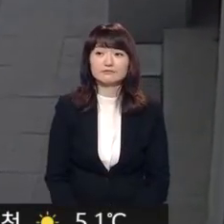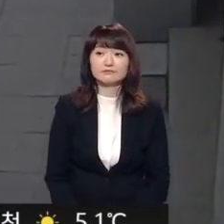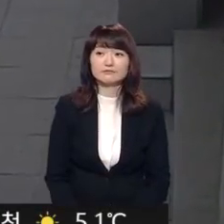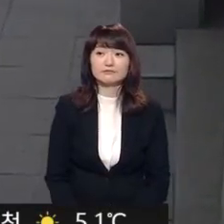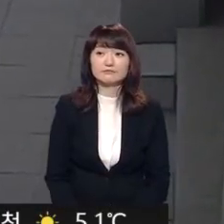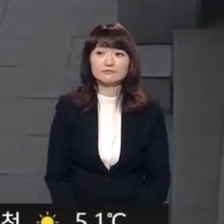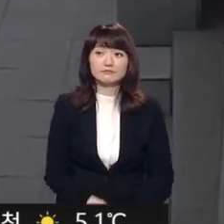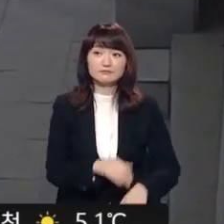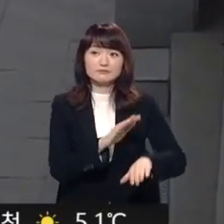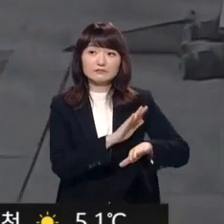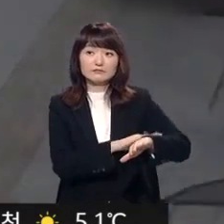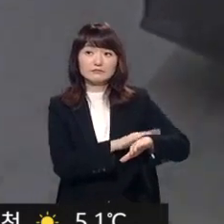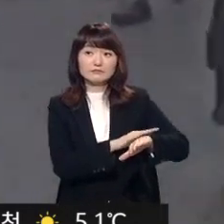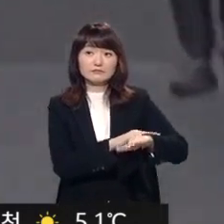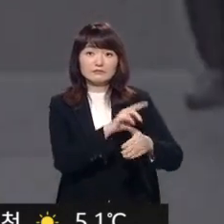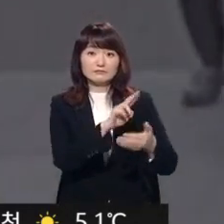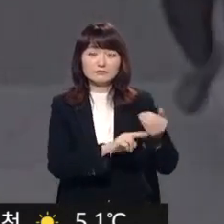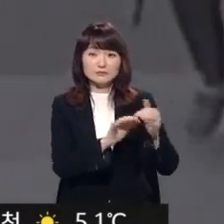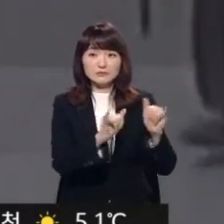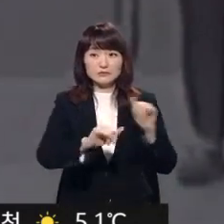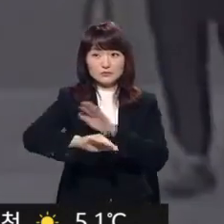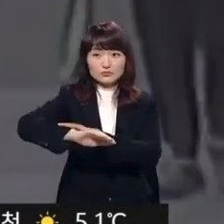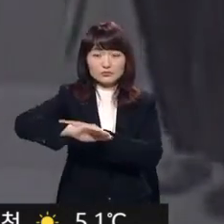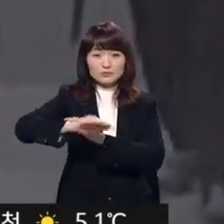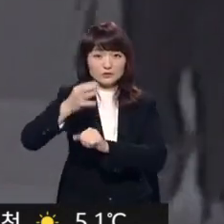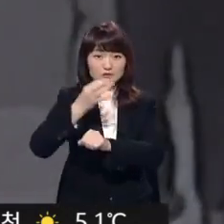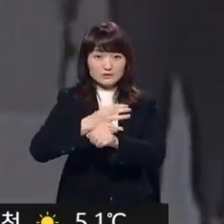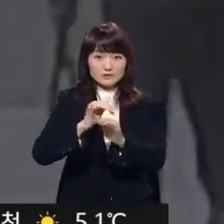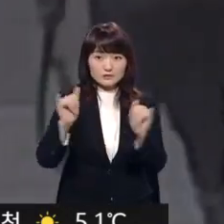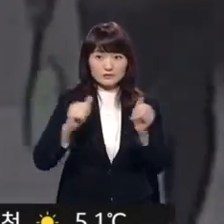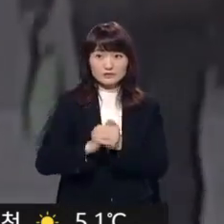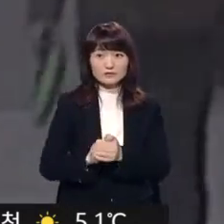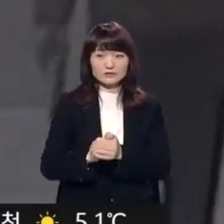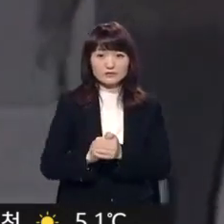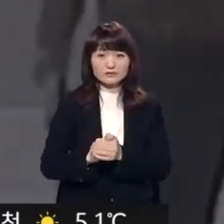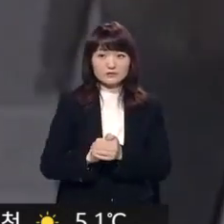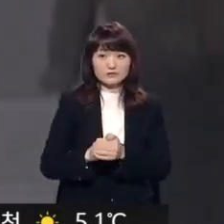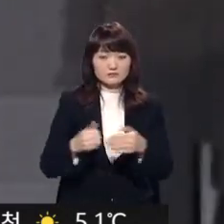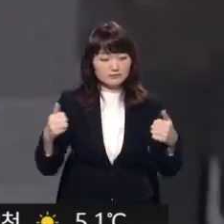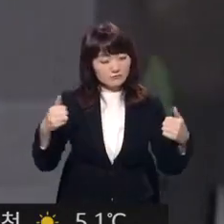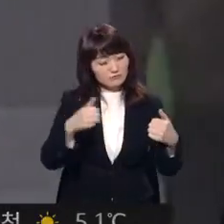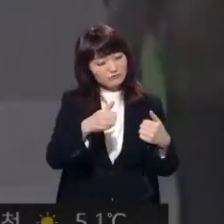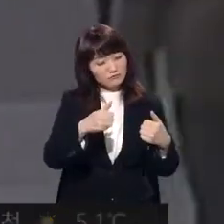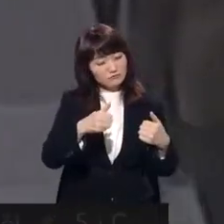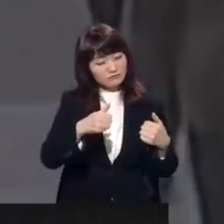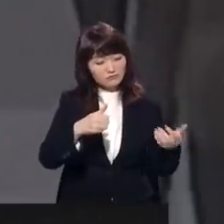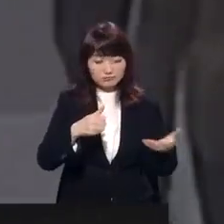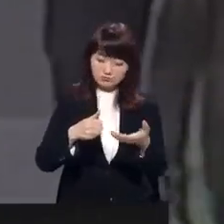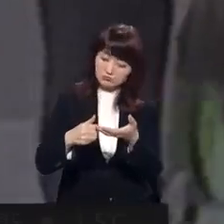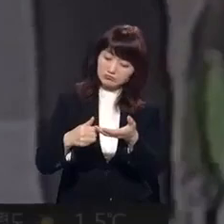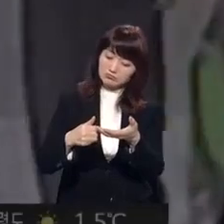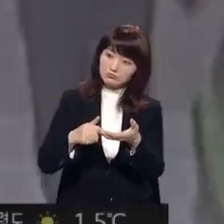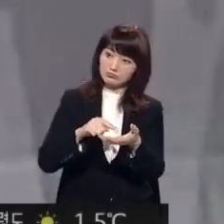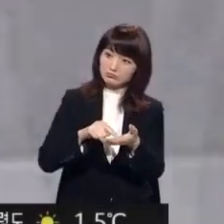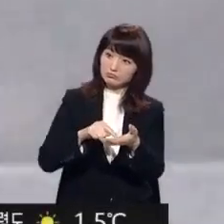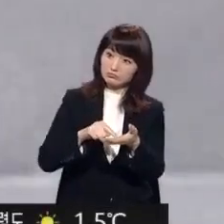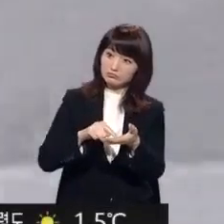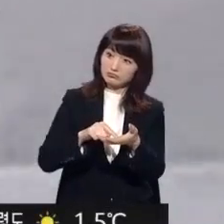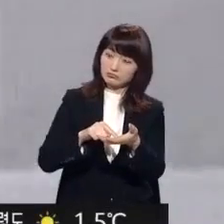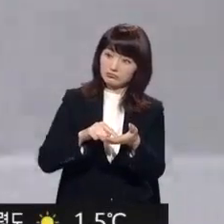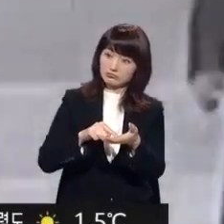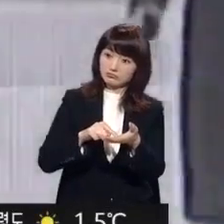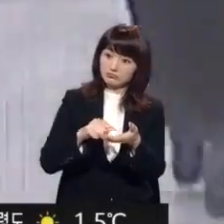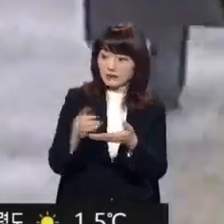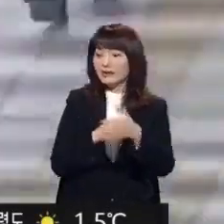자 왼쪽이 판매자 오른쪽이 구매자 구매자가 유심히 잘 보다가 잘 보고 있어요 잘 보다가 어머나